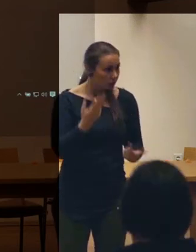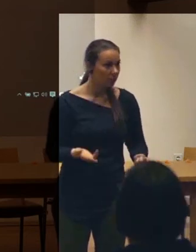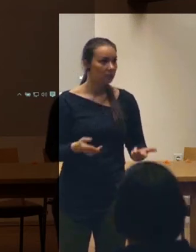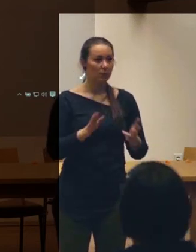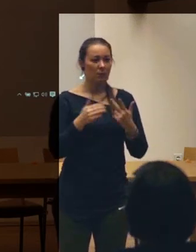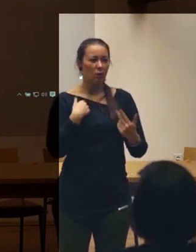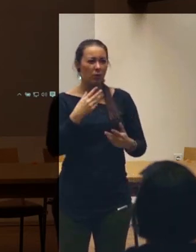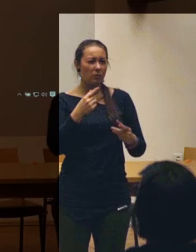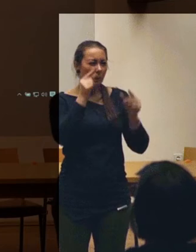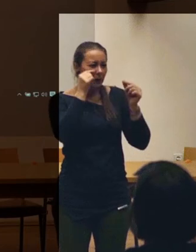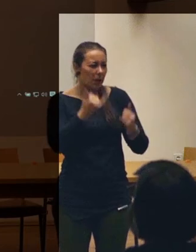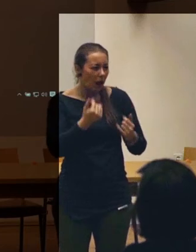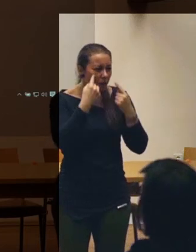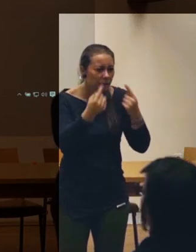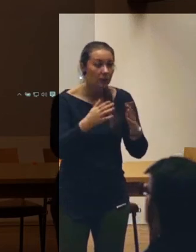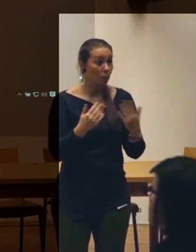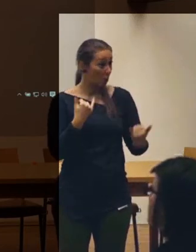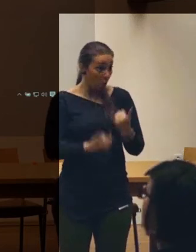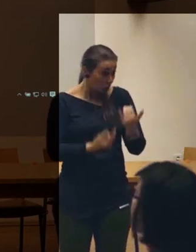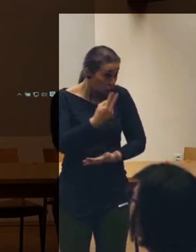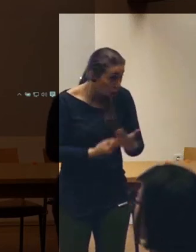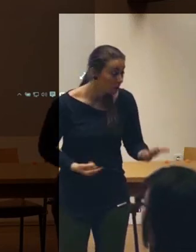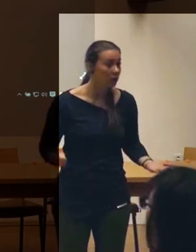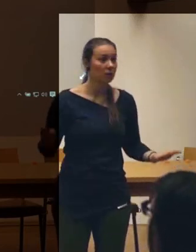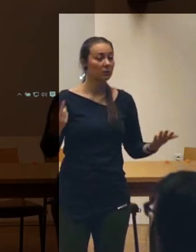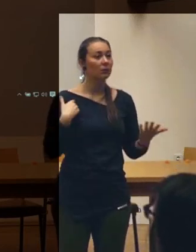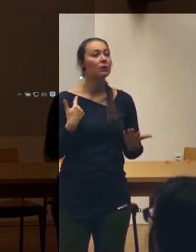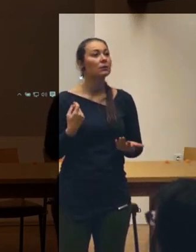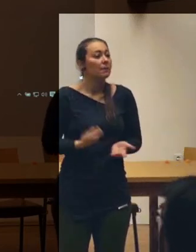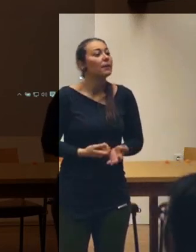zle vidí, alebo nemôže čítať, nevie čítať a tak ďalej,